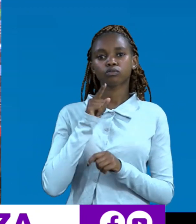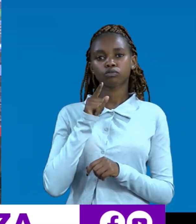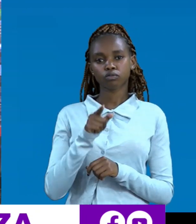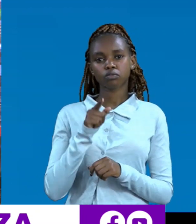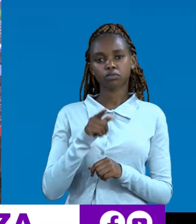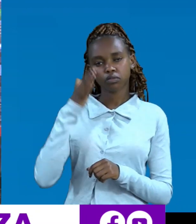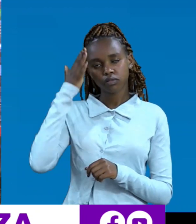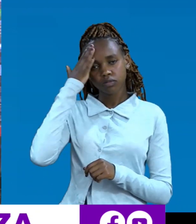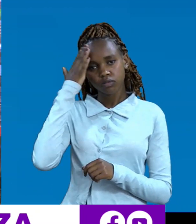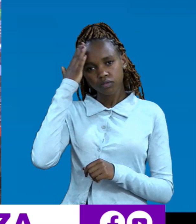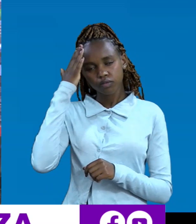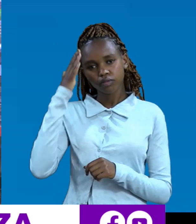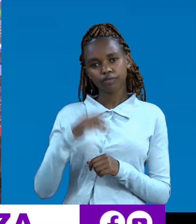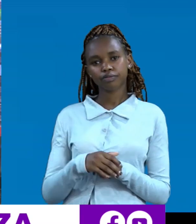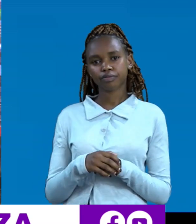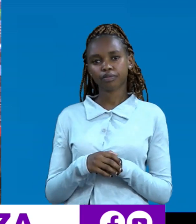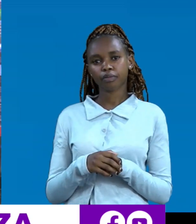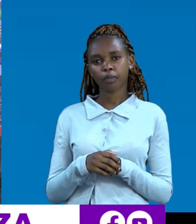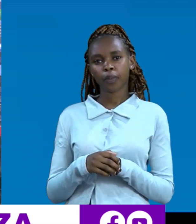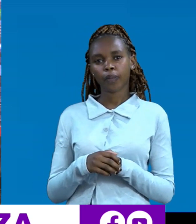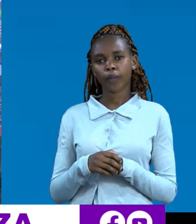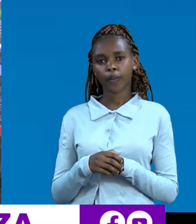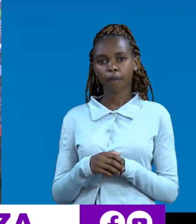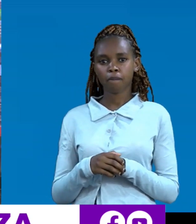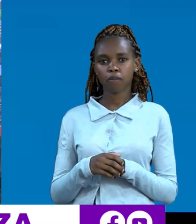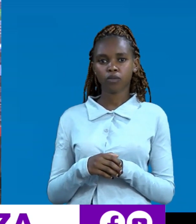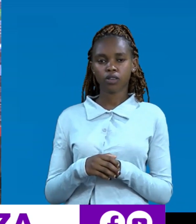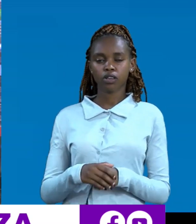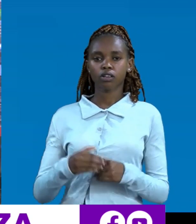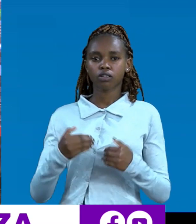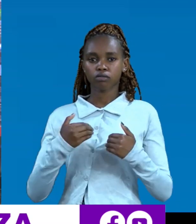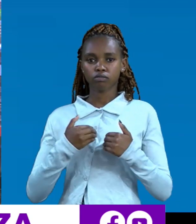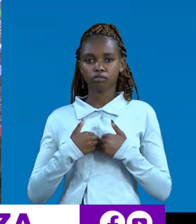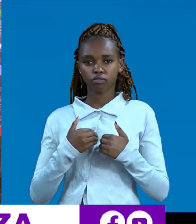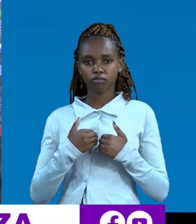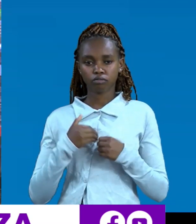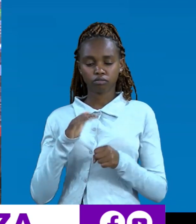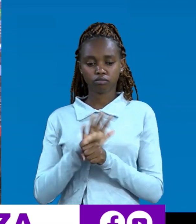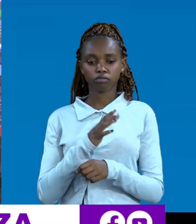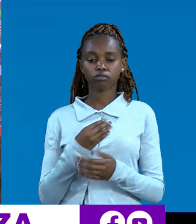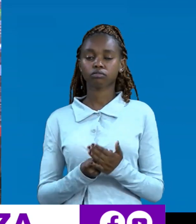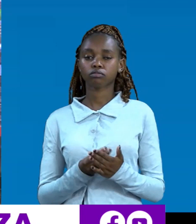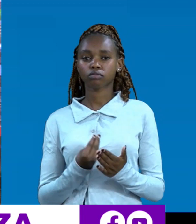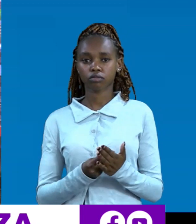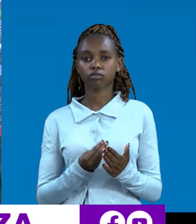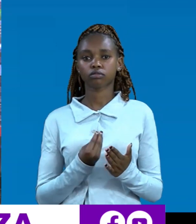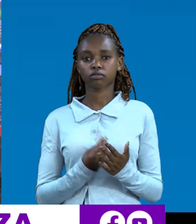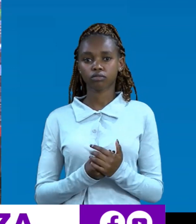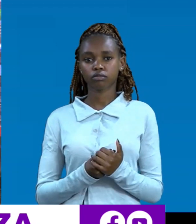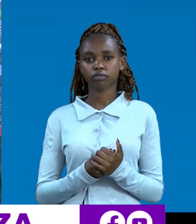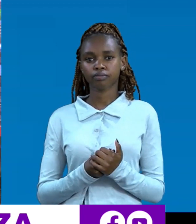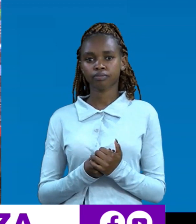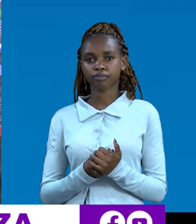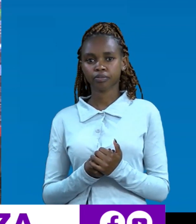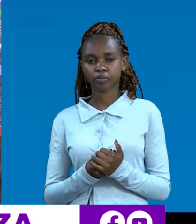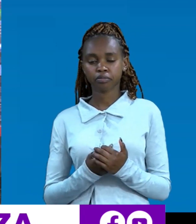coast. Eh ataenda na tu extra money of course akirudi kama itakuwa imepanda tuseme. Atakuwa sorted. Kabisa. So nataka nisome